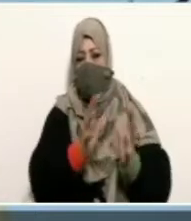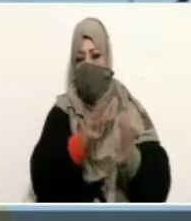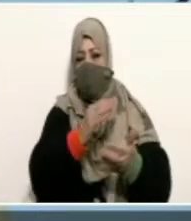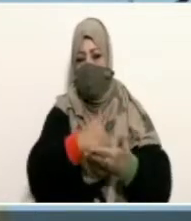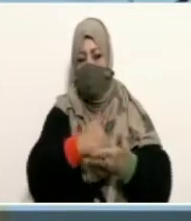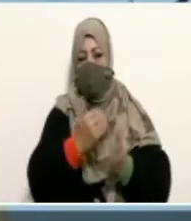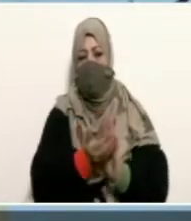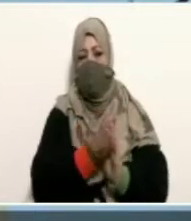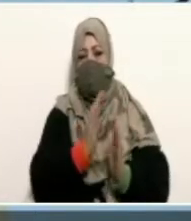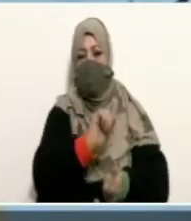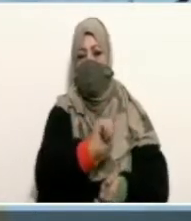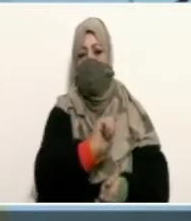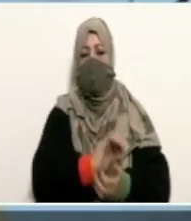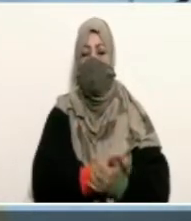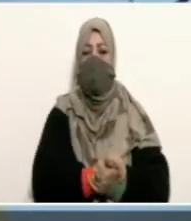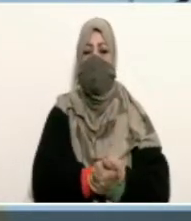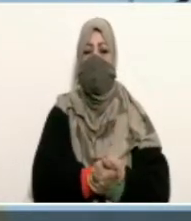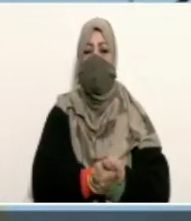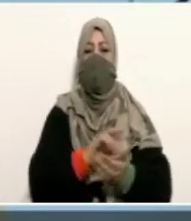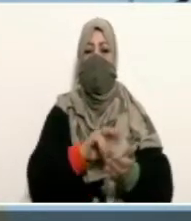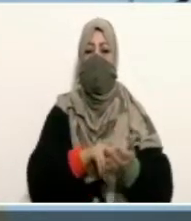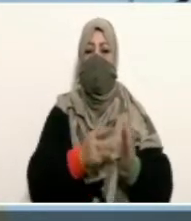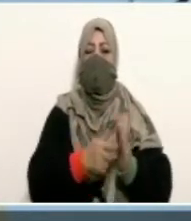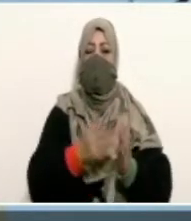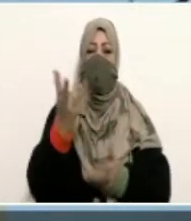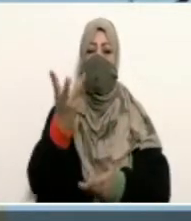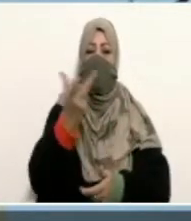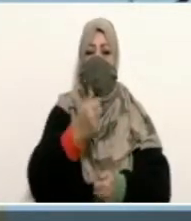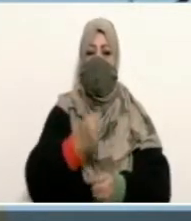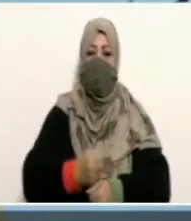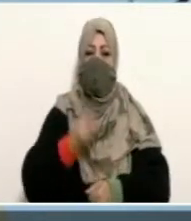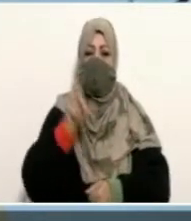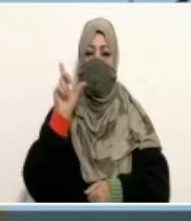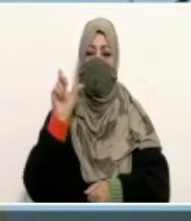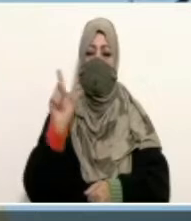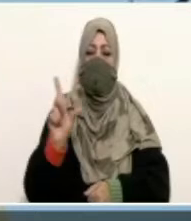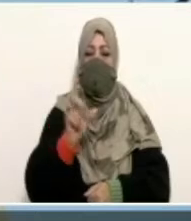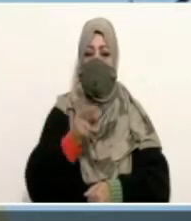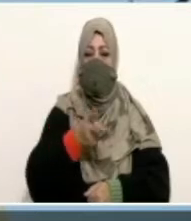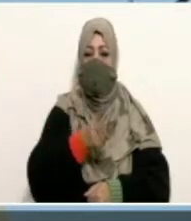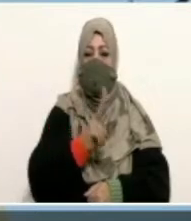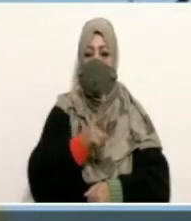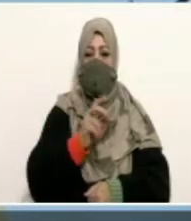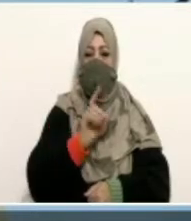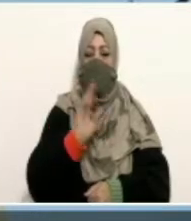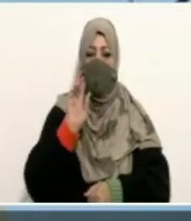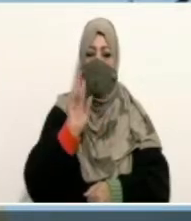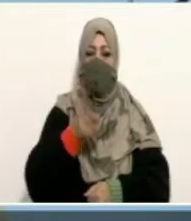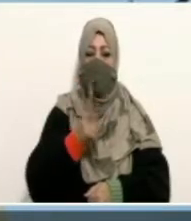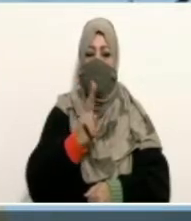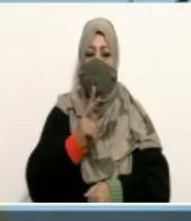يعني تصح من 12، والله أعلم تصح من 12، فهنا يأخذ يعني ياخذ